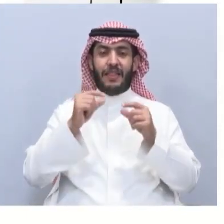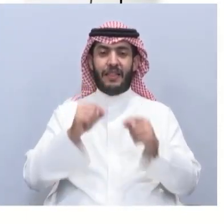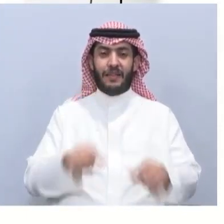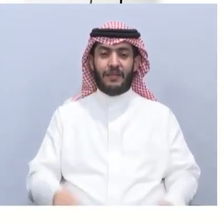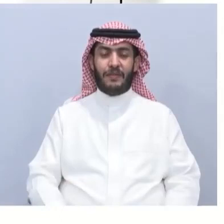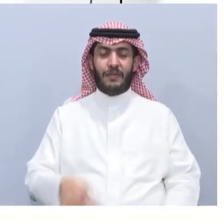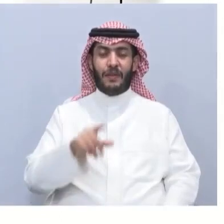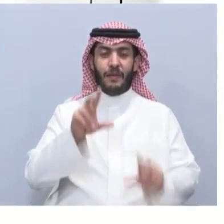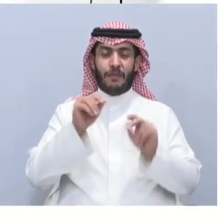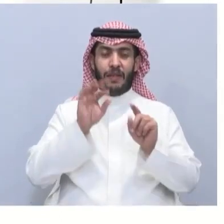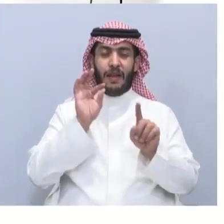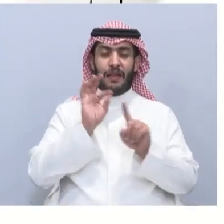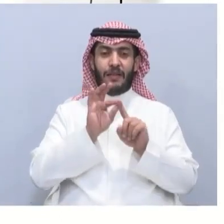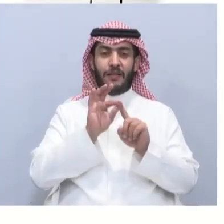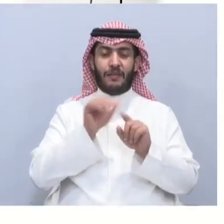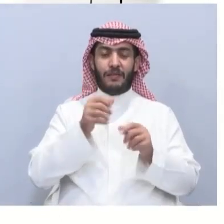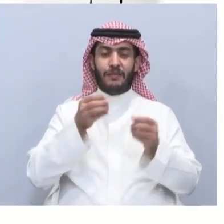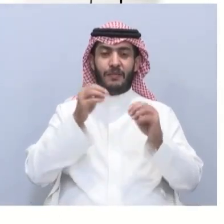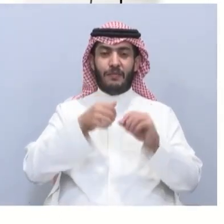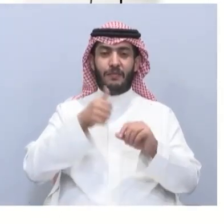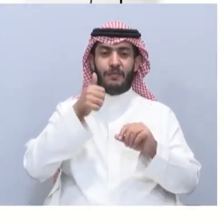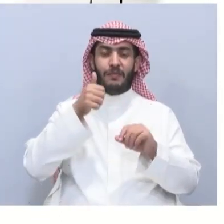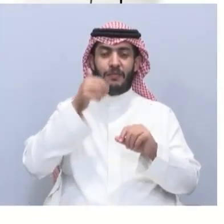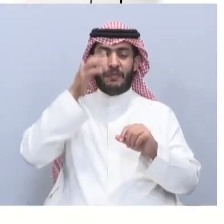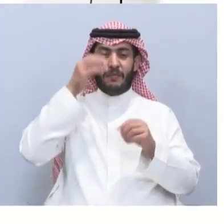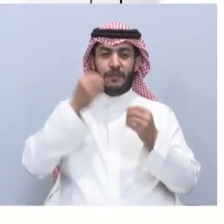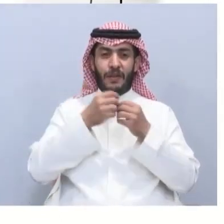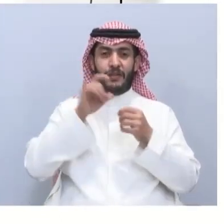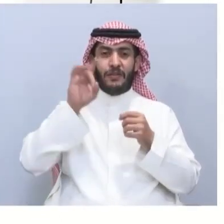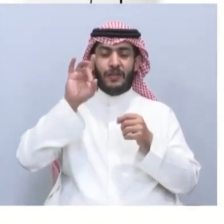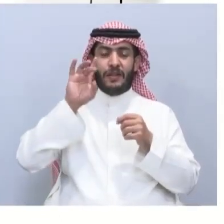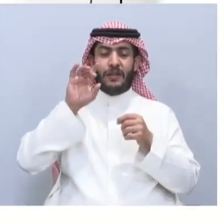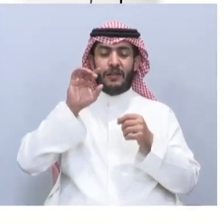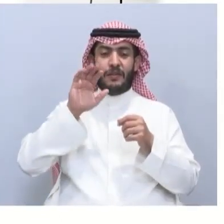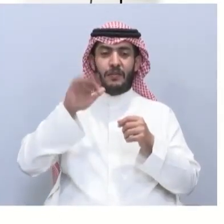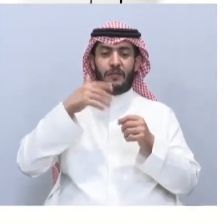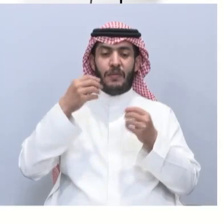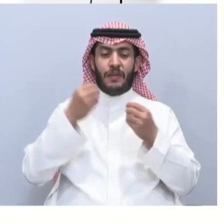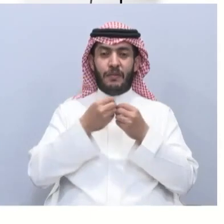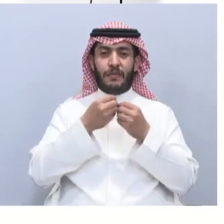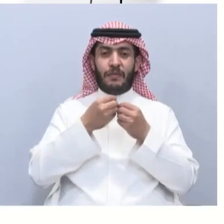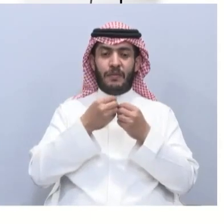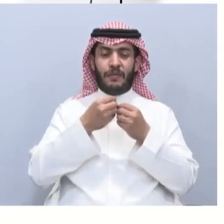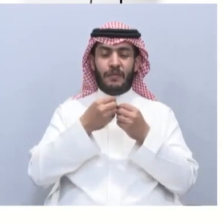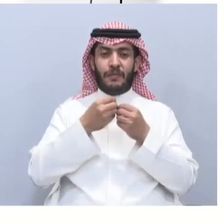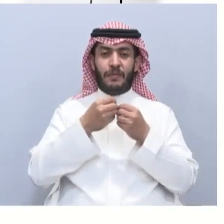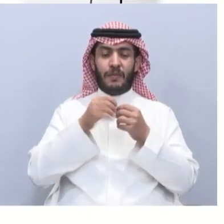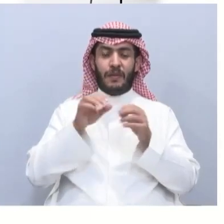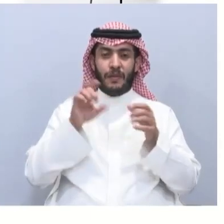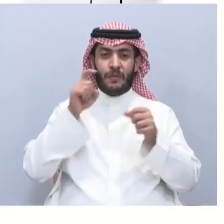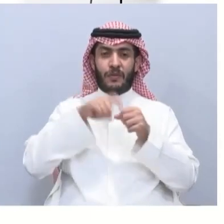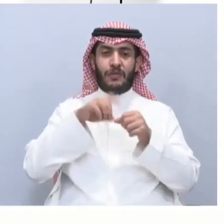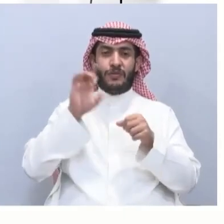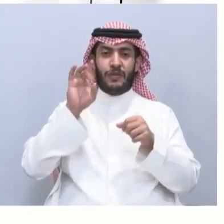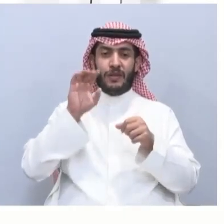هذه بعض الاهداف التي نسعى الى تحقيقها سويا باذن الله تعالى ونتعاون في سبيل الوصول